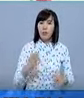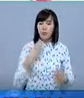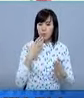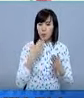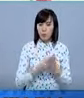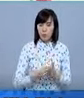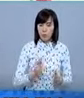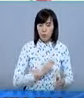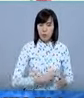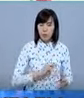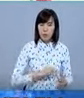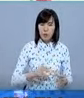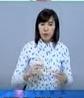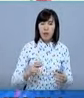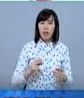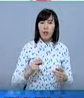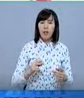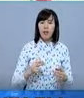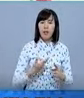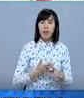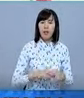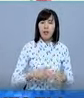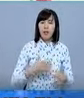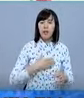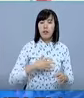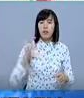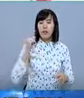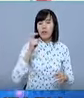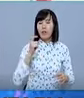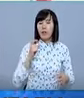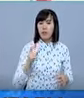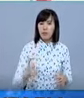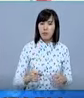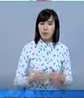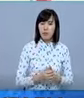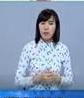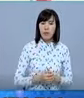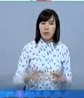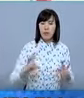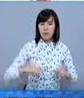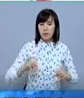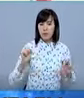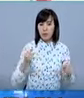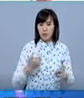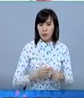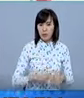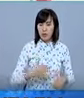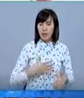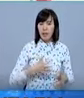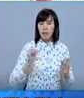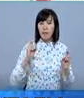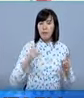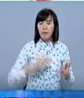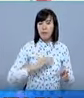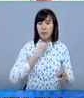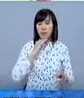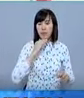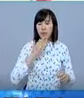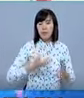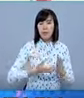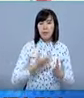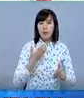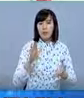күшін сол жерде сынайды. Шын мәнінде мен білікті маман екенімді тексере аламын. Ол жерде менің біліктілігім жетеді ме, жетпейді ме, біз